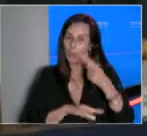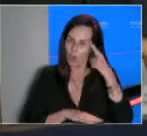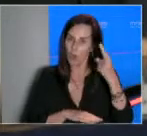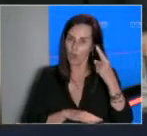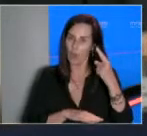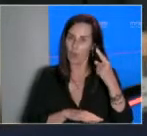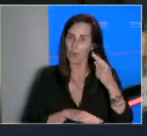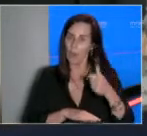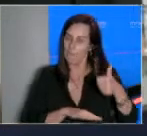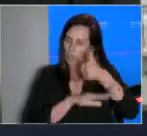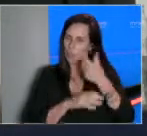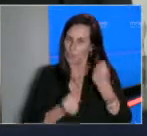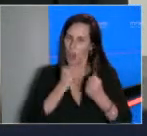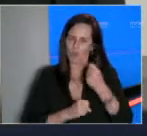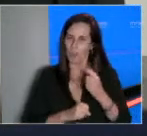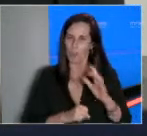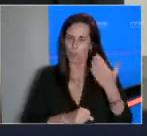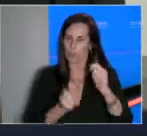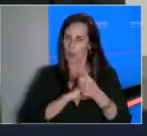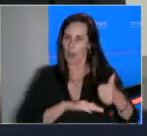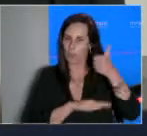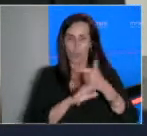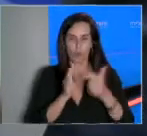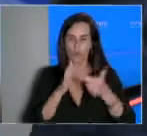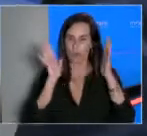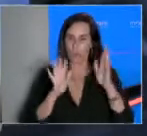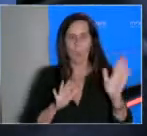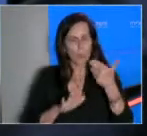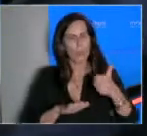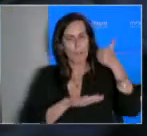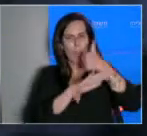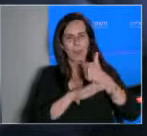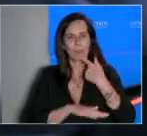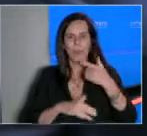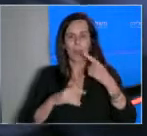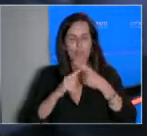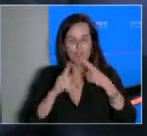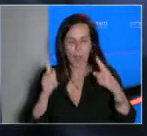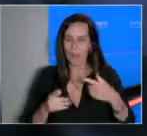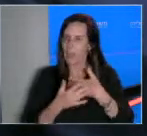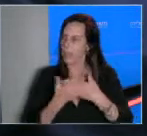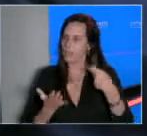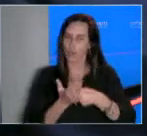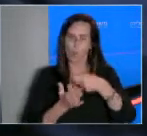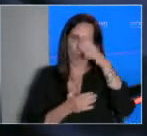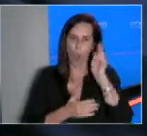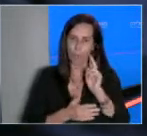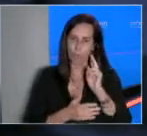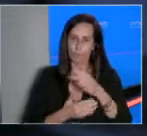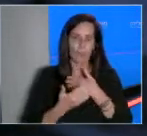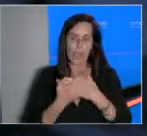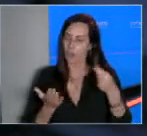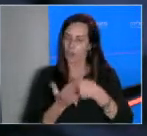שזה כללה, מנהיגות זה מילה קשה היום, להגיד בוא תהיה מנהיג, אתה דורש יותר מדי, בוא תהיה מנהיג, תגיד השנה אין תשלומי הורים,